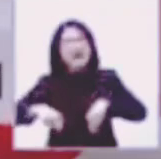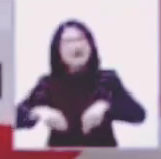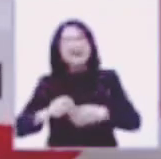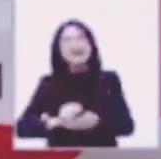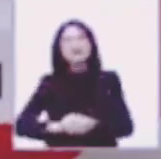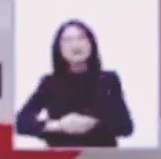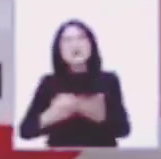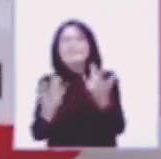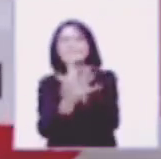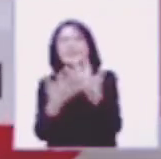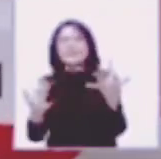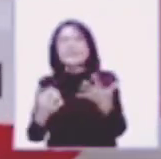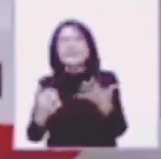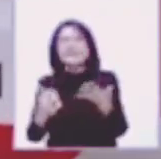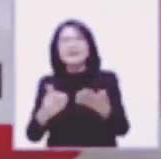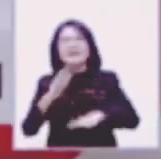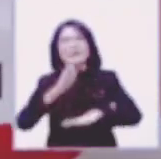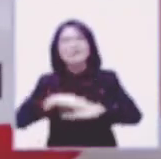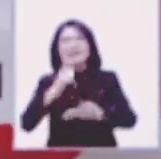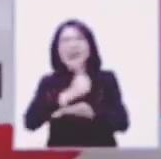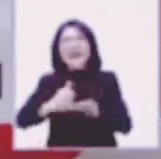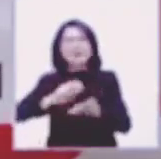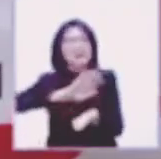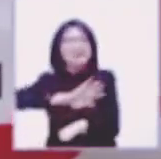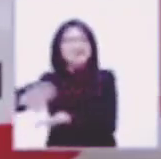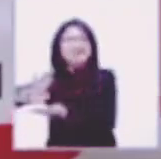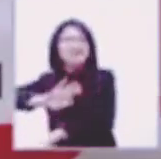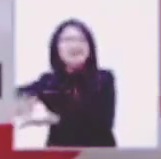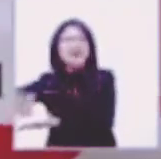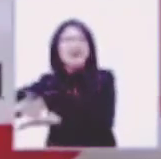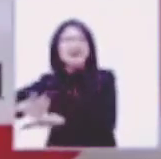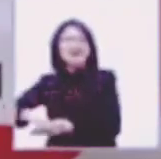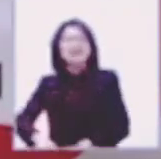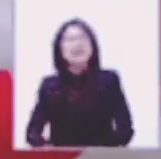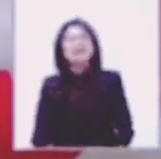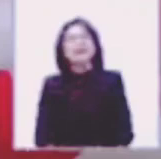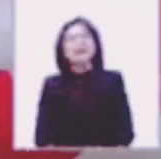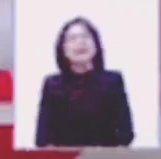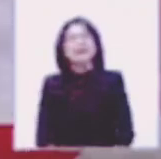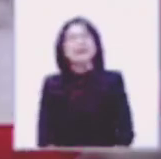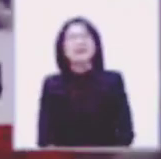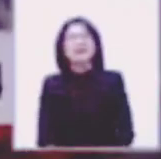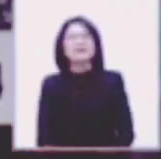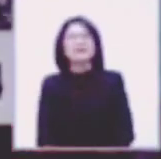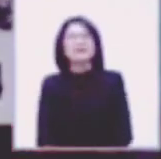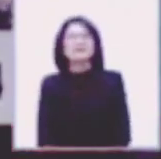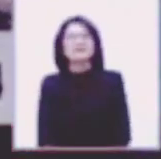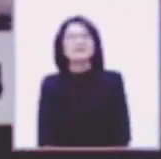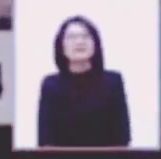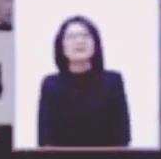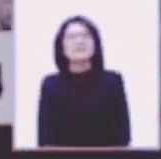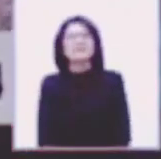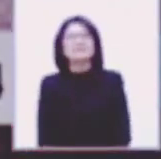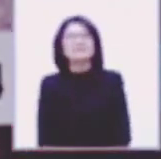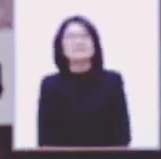menyingkirkan masyarakat adat dari lingkungan hidupnya. Selesai. Waktunya habis.